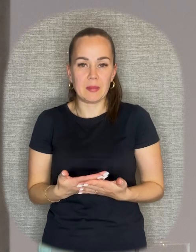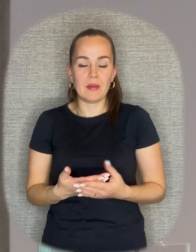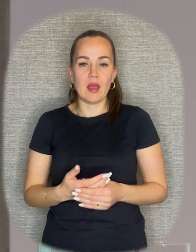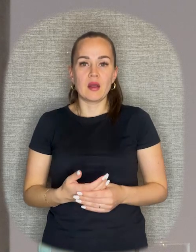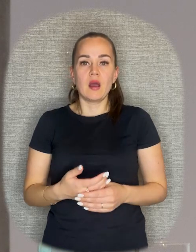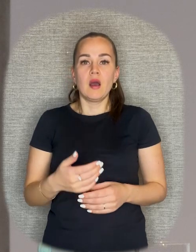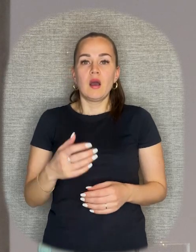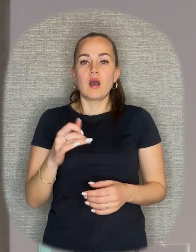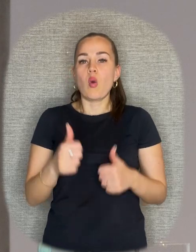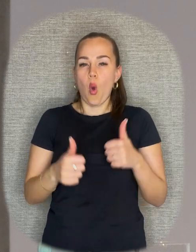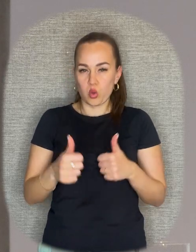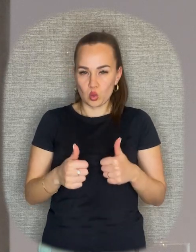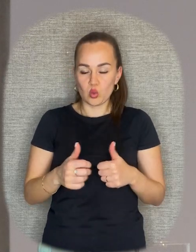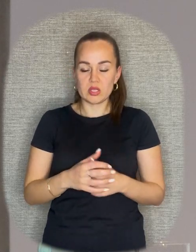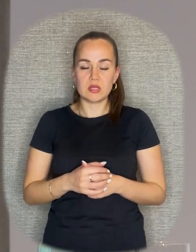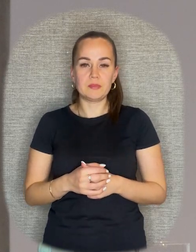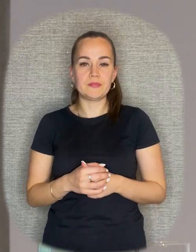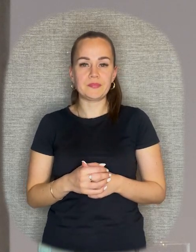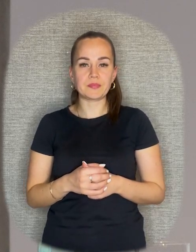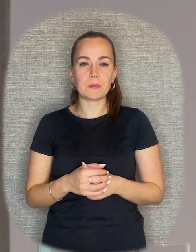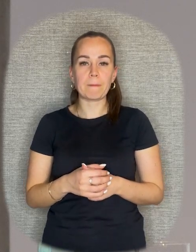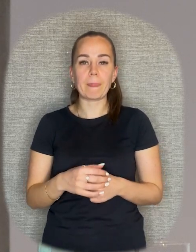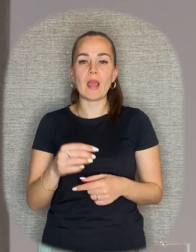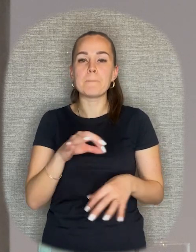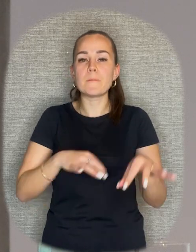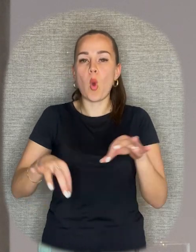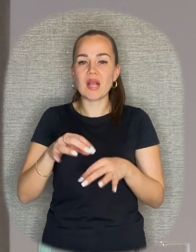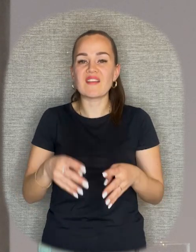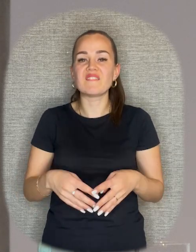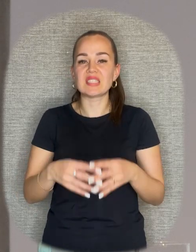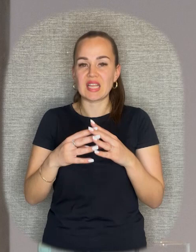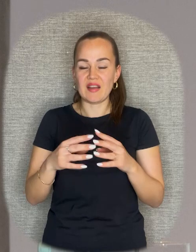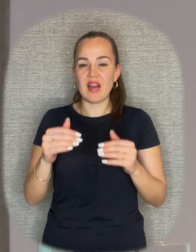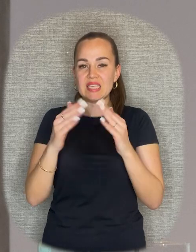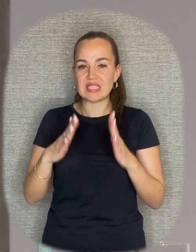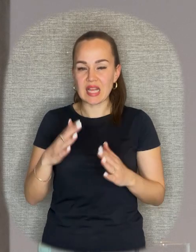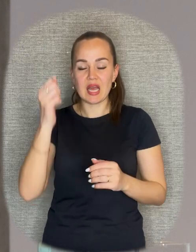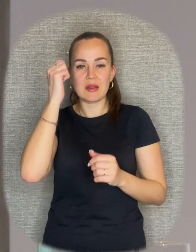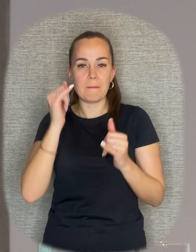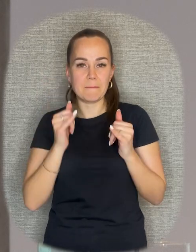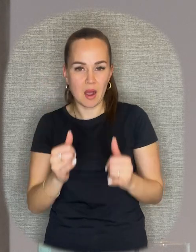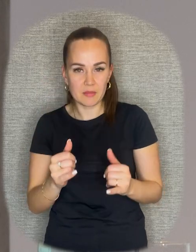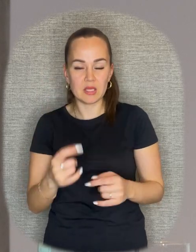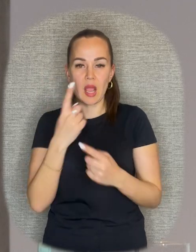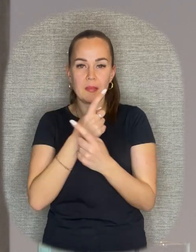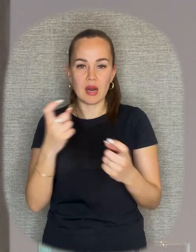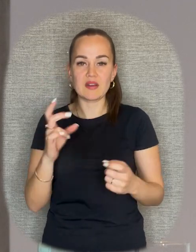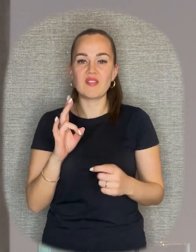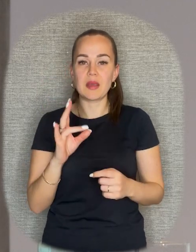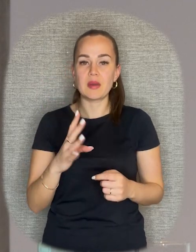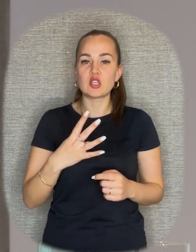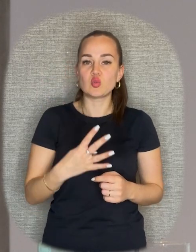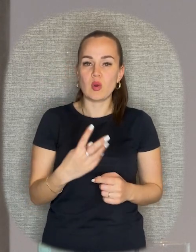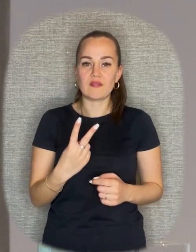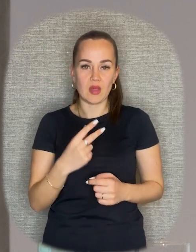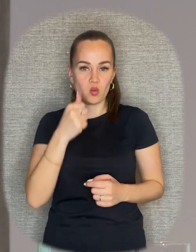вот примером может послужить конкурс к которому мы сегодня ещё неоднократно вернёмся конкурс проектов восстановления зданий памятников и ансамблей